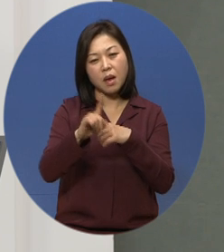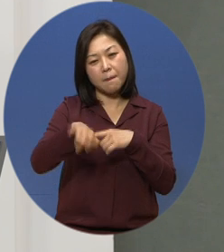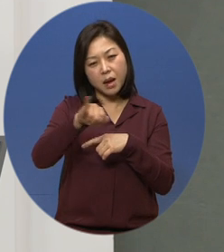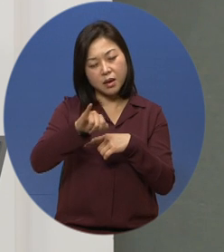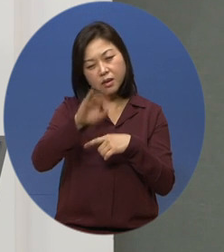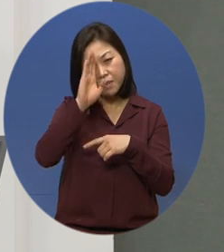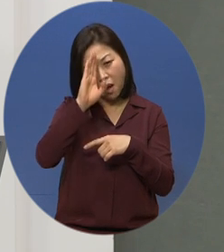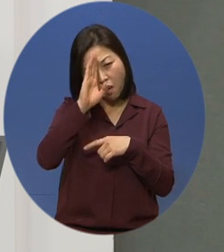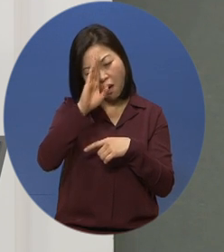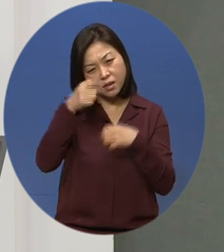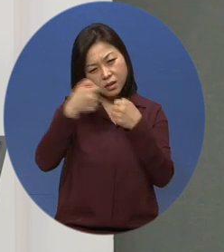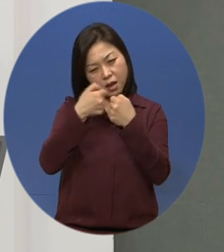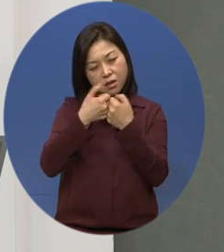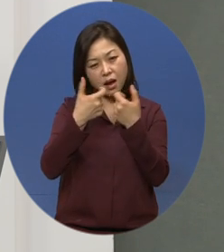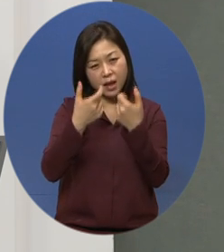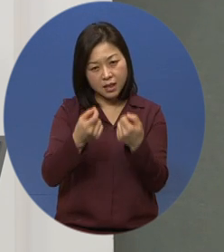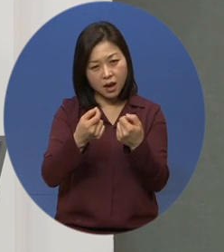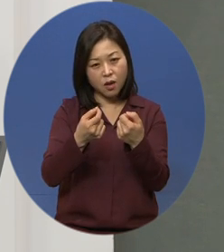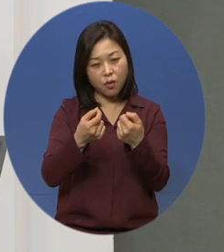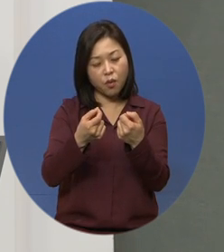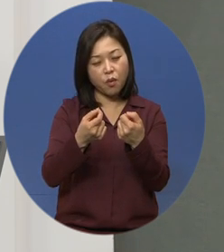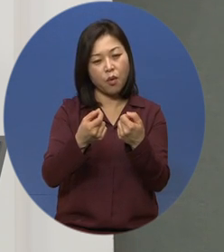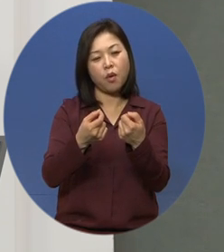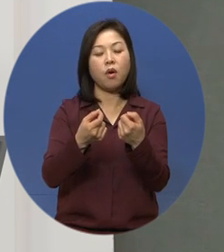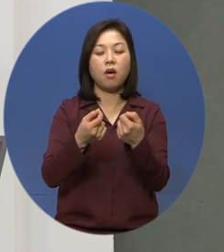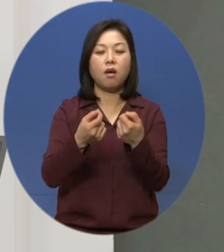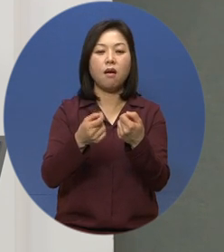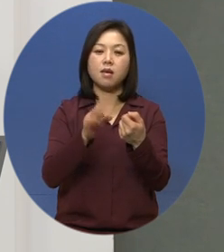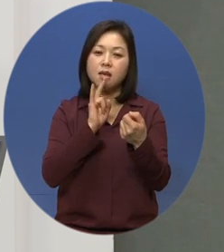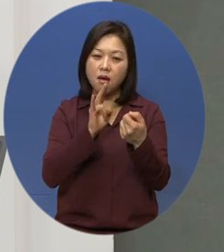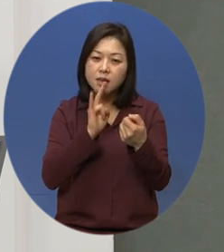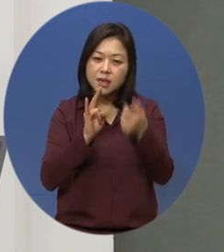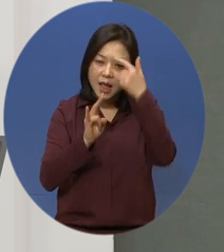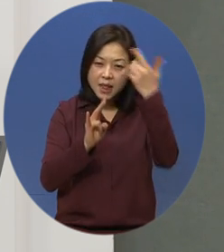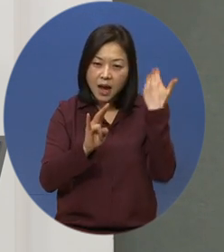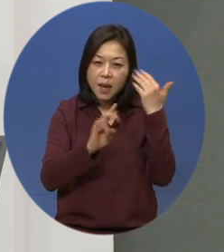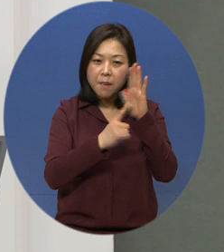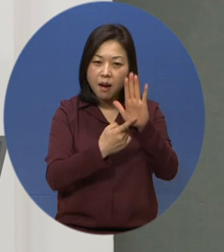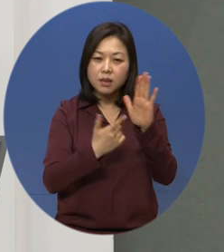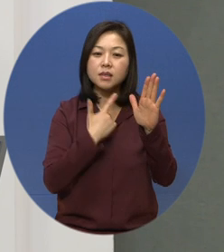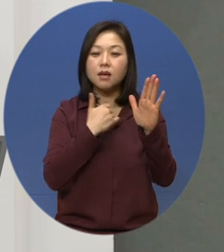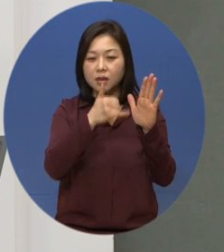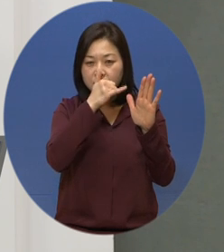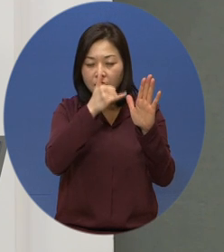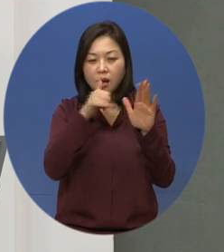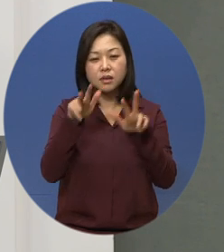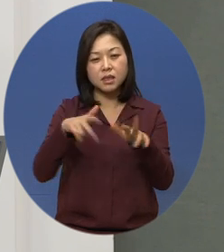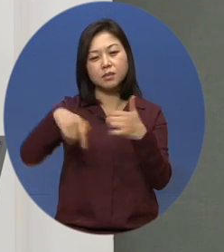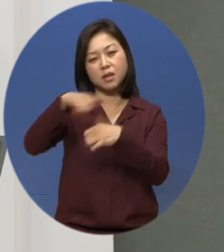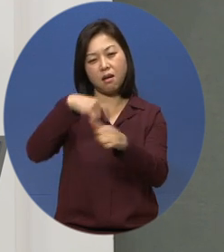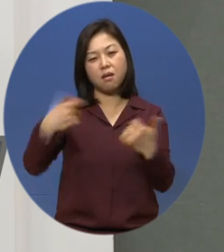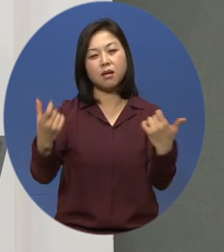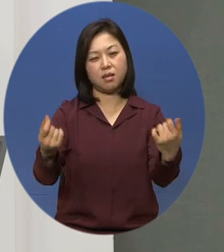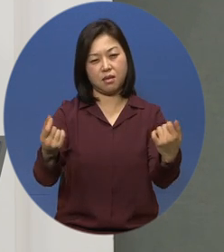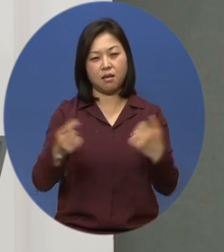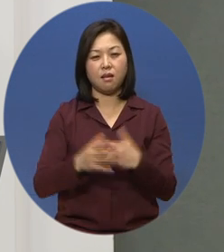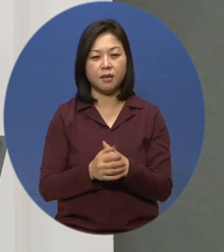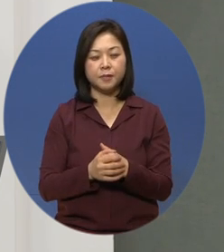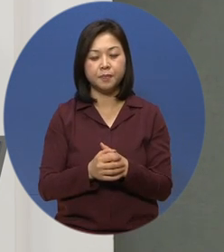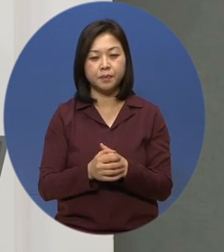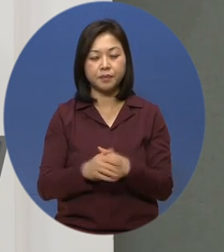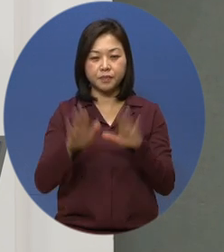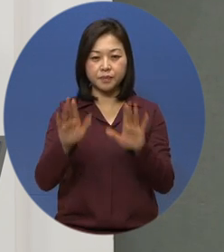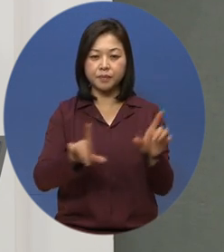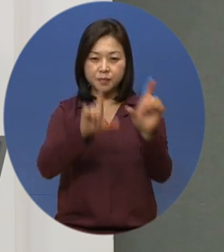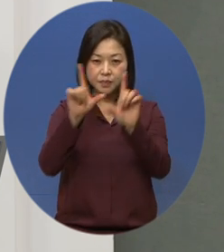옛날에 나왔는데 바로 이것이 그 것이 아닌가 하는 생각도 듭니다 우리가 이렇게 살면서